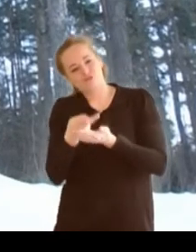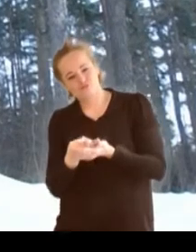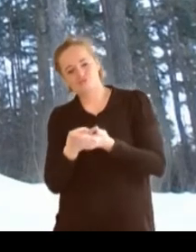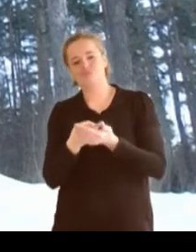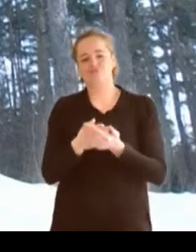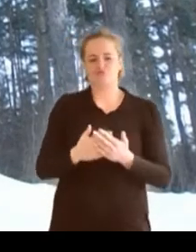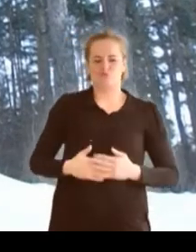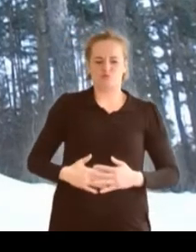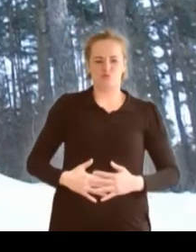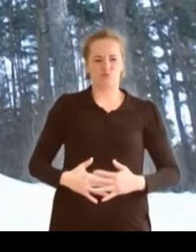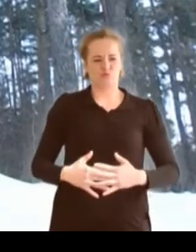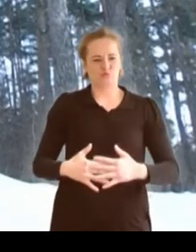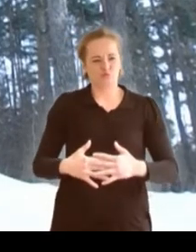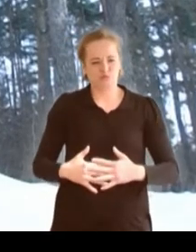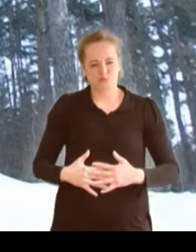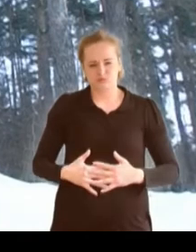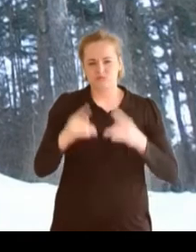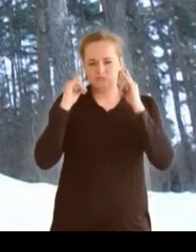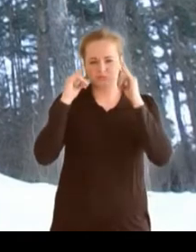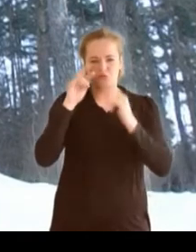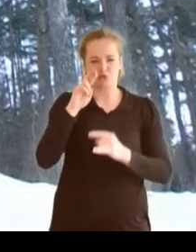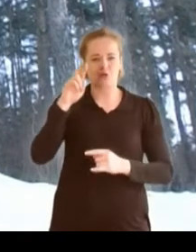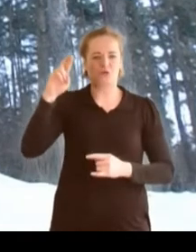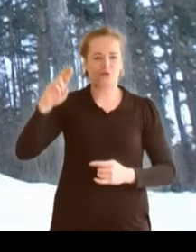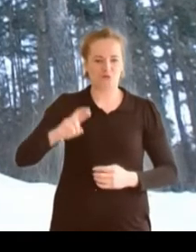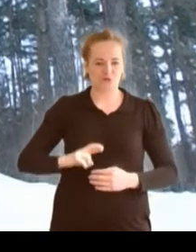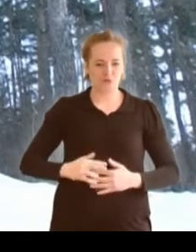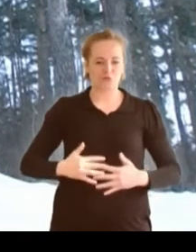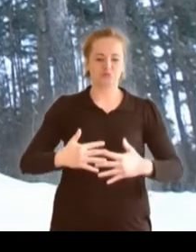Įsitaisysiu patogiai ir